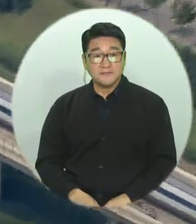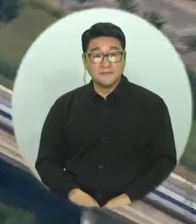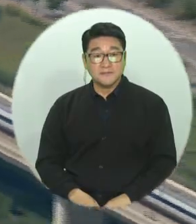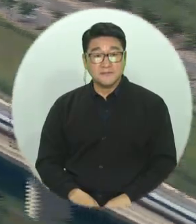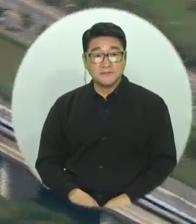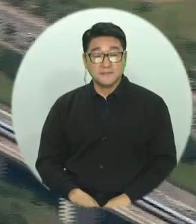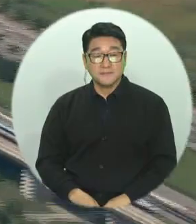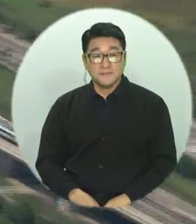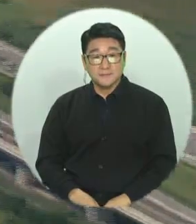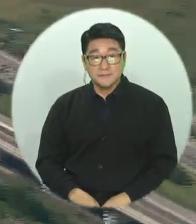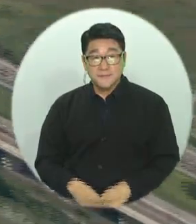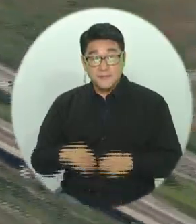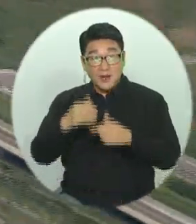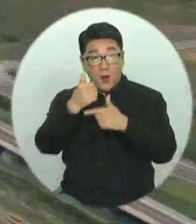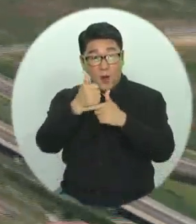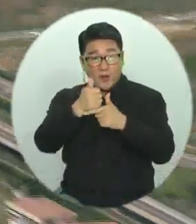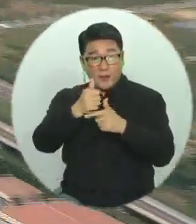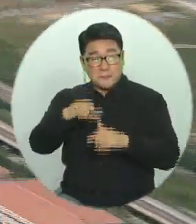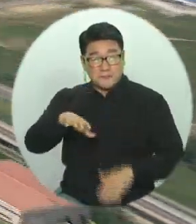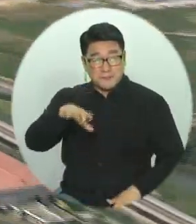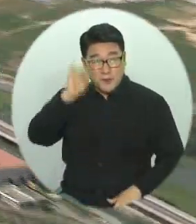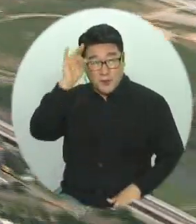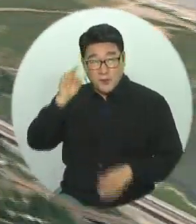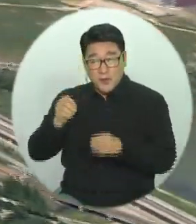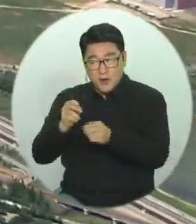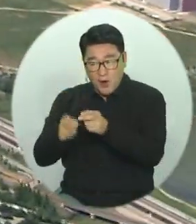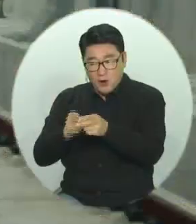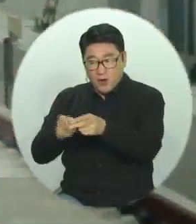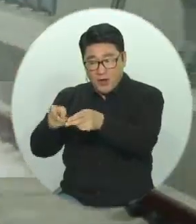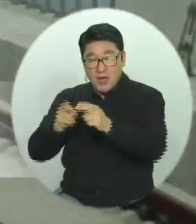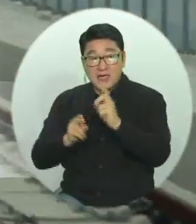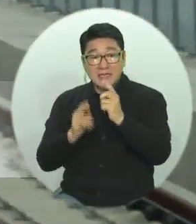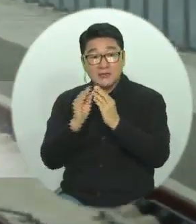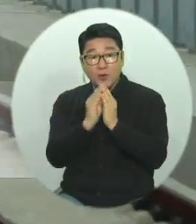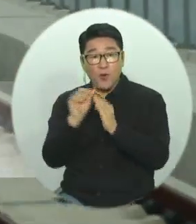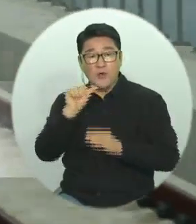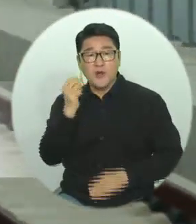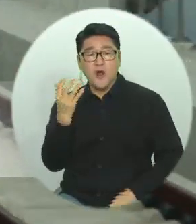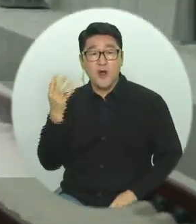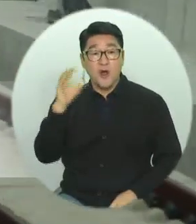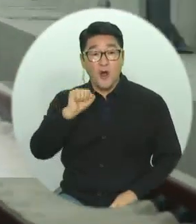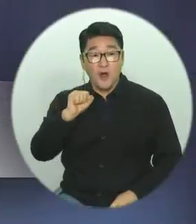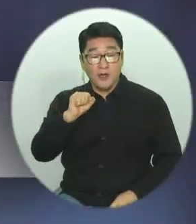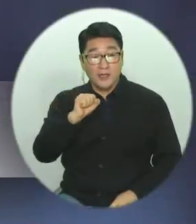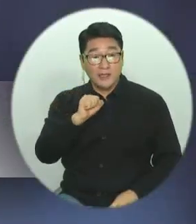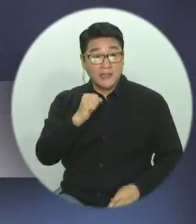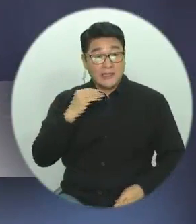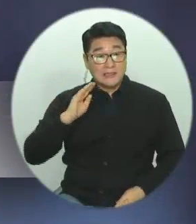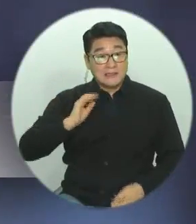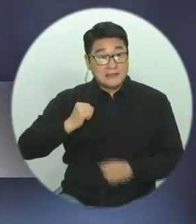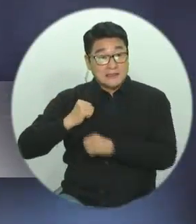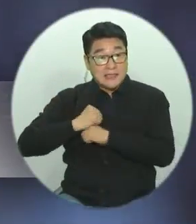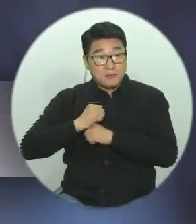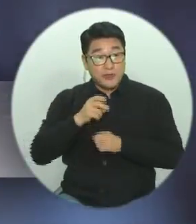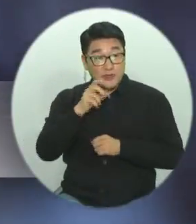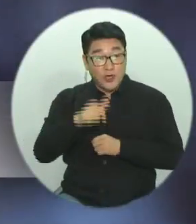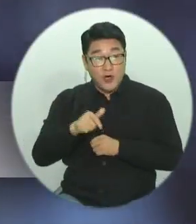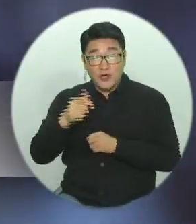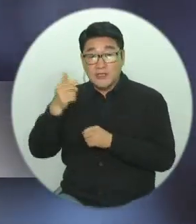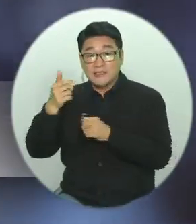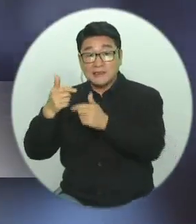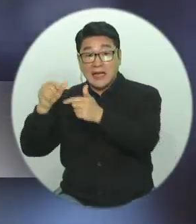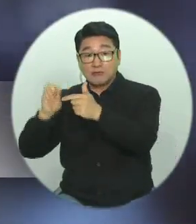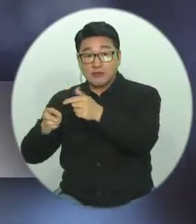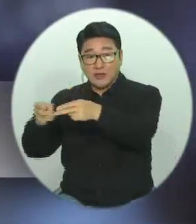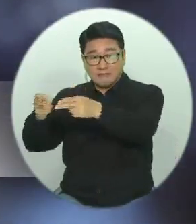취했습니다 호남권 최초의 광역망 사업은 1조 5천억원을 들여 광주 상무역과 나주역을는 국가망